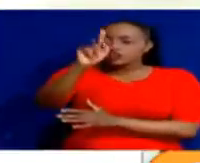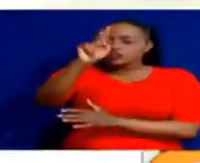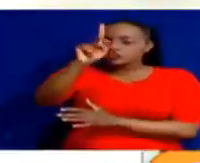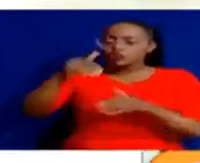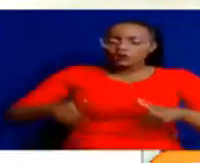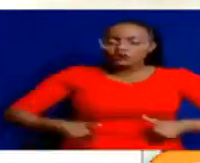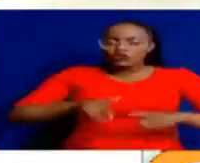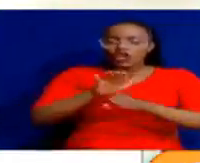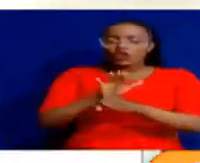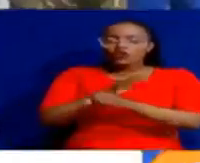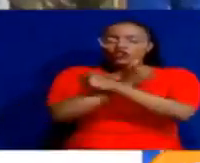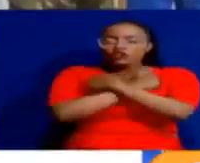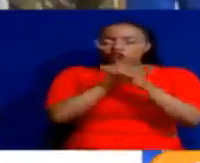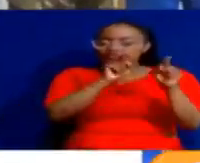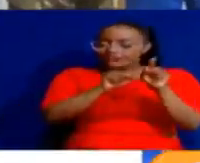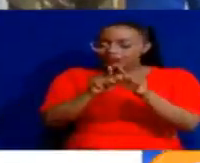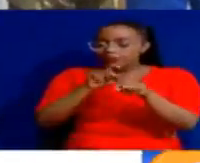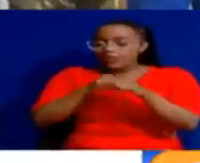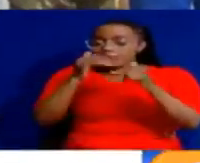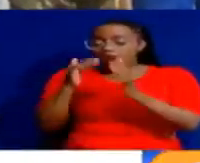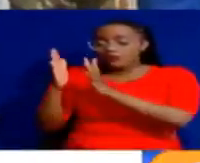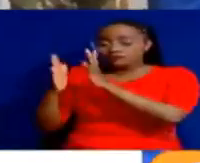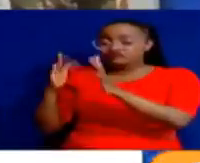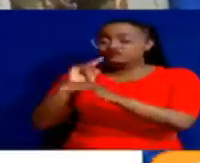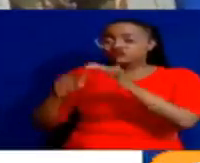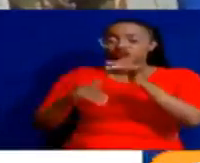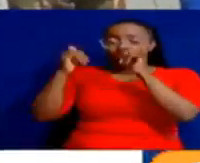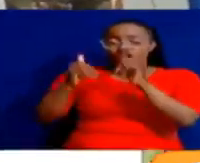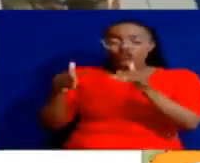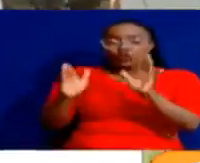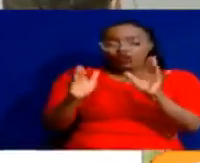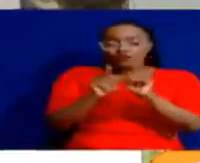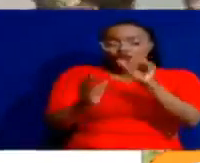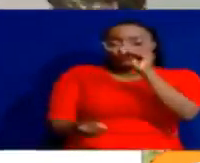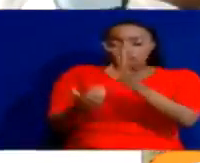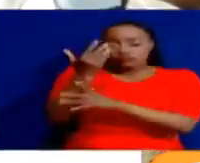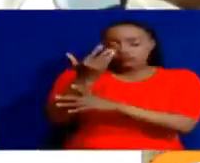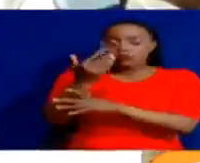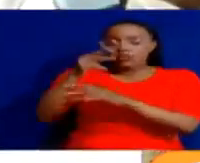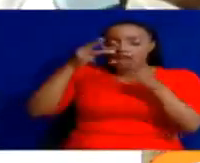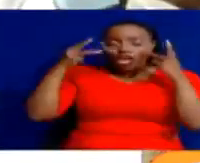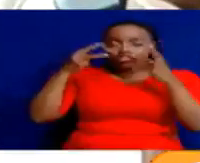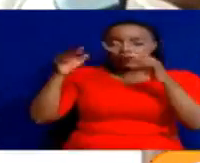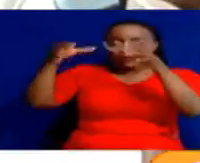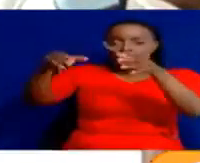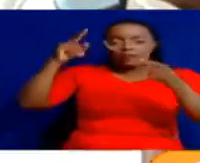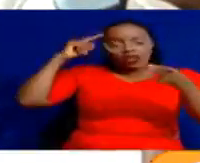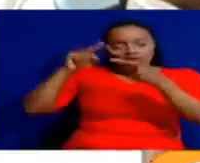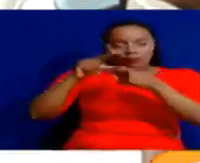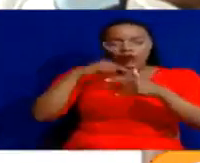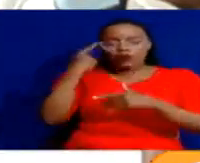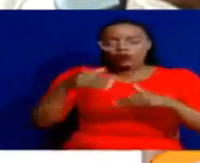kupendwa na vijana wengi, na sasa asasi za usalama zimearifu kuwa ipo mbinu mpya iliyobuniwa na makundi ya kigaidi ikiwalenga